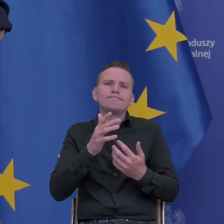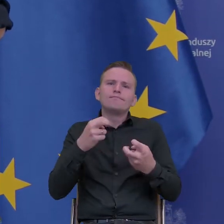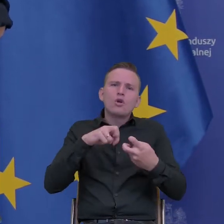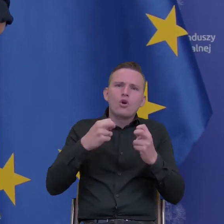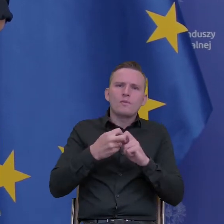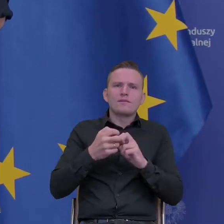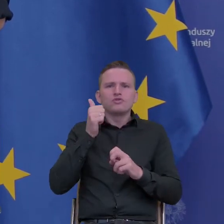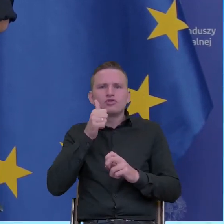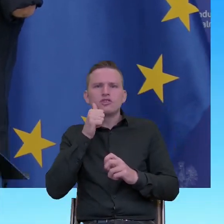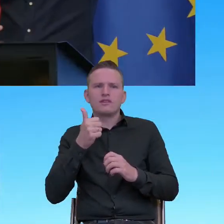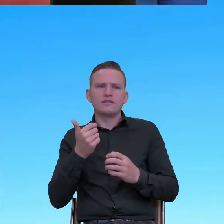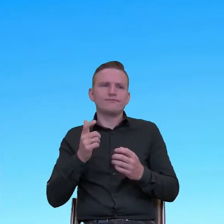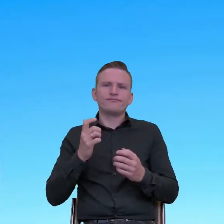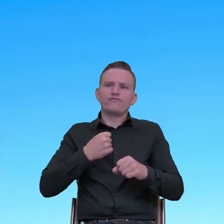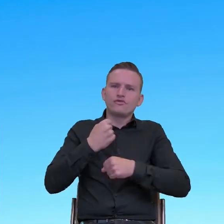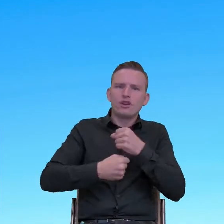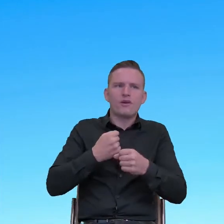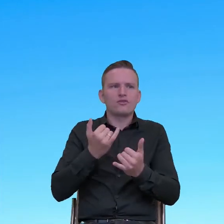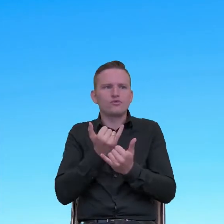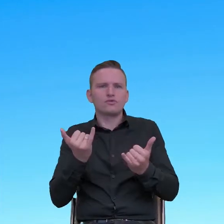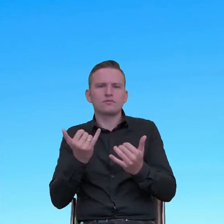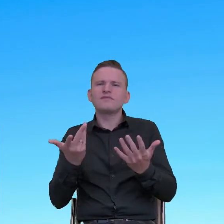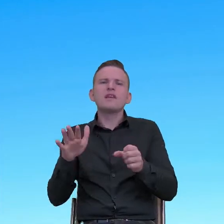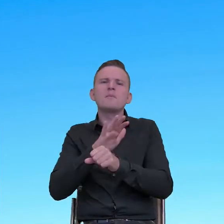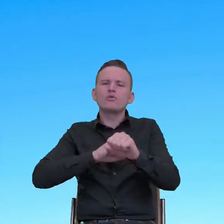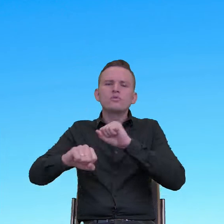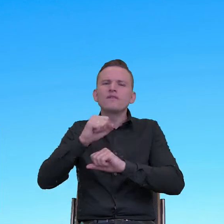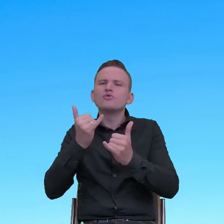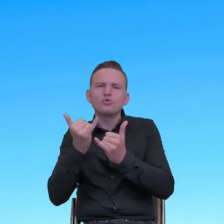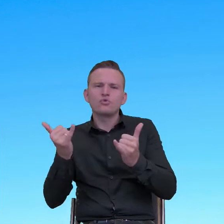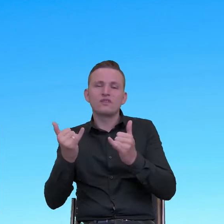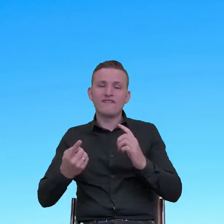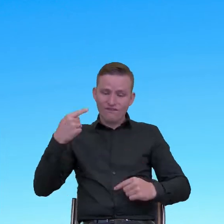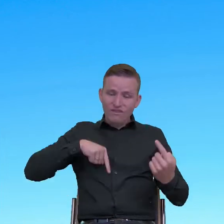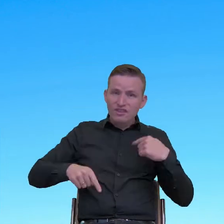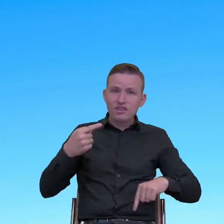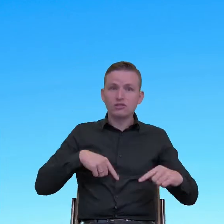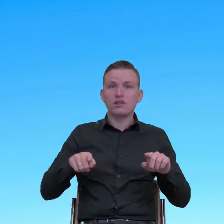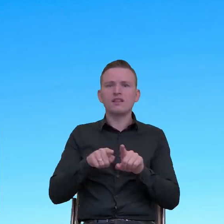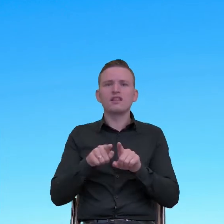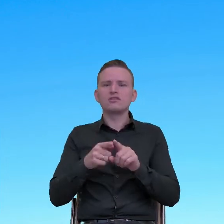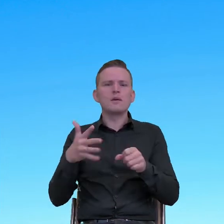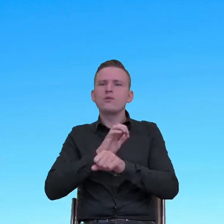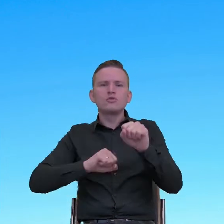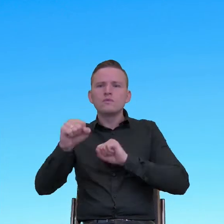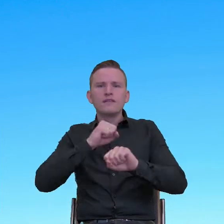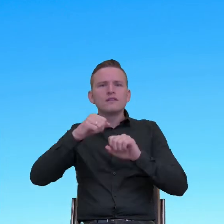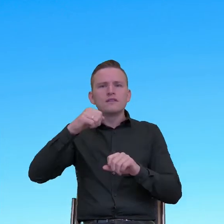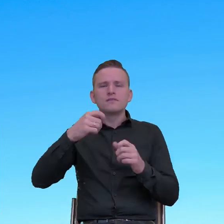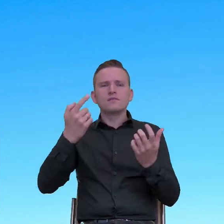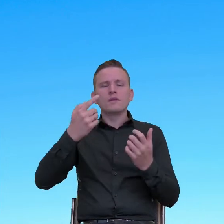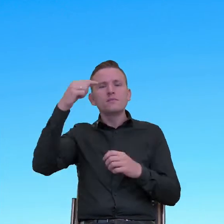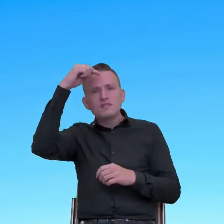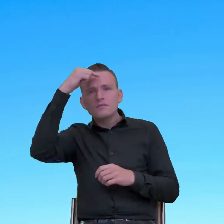co dzień funkcjonować, bo jakby wiadomo, że niepełnosprawności są różne. Są fizyczne, są intelektualne, są różne